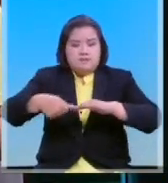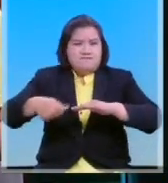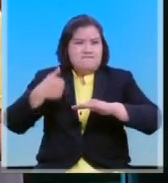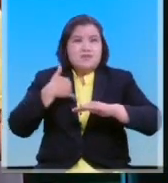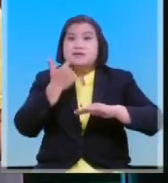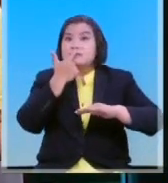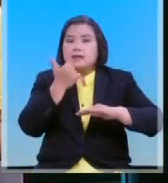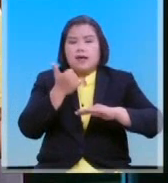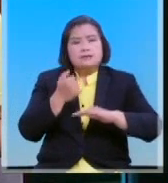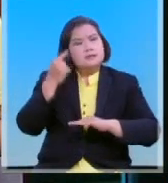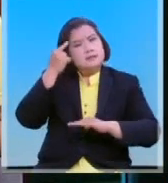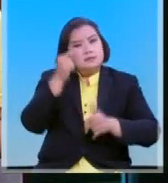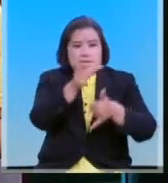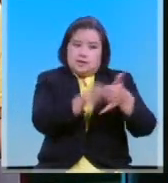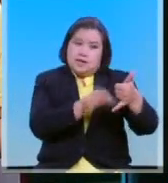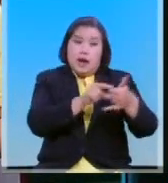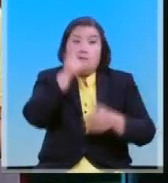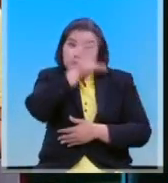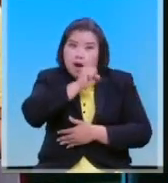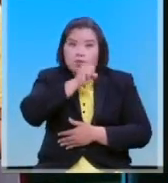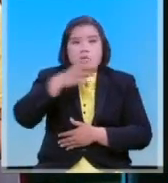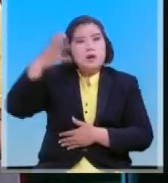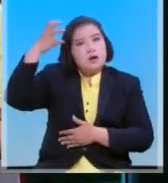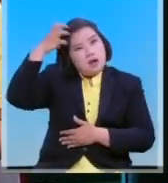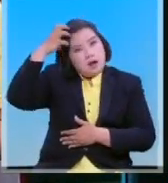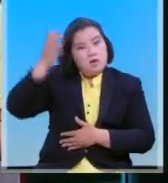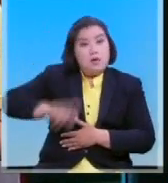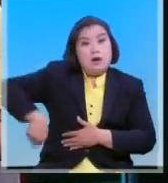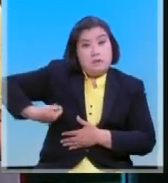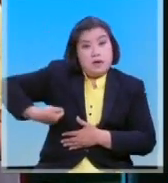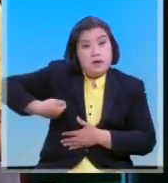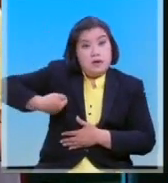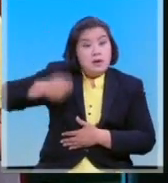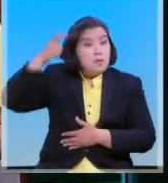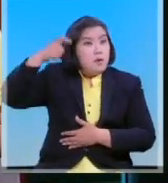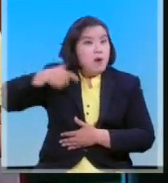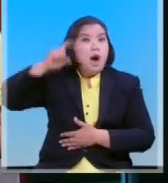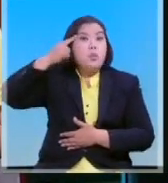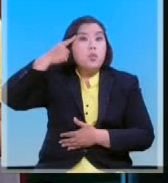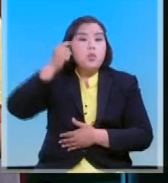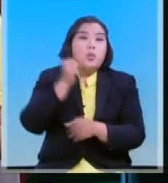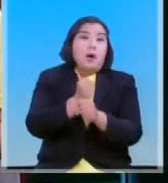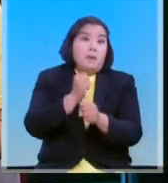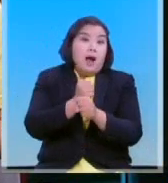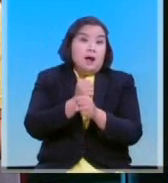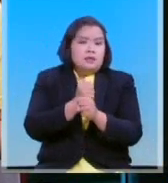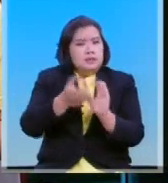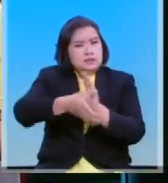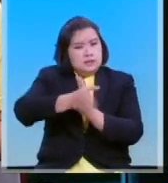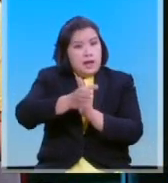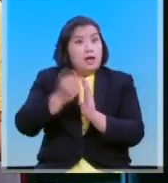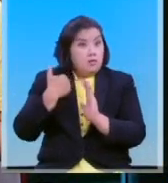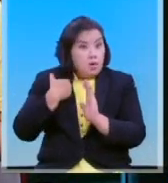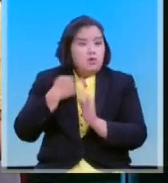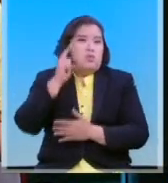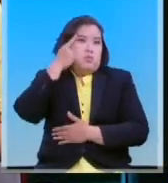ว่าเอ๊ะเป็นชาวต่างด้าวไห ม นะคะที่ทำงานเดินทางมาแล้วก็น่าจะเป็นชาวจังหวัดสระแก้วหรือเปล่าตอนนี้เนี่ยทางเจ้าหน้าที่นะค